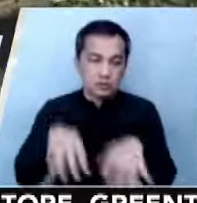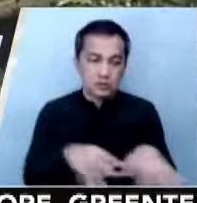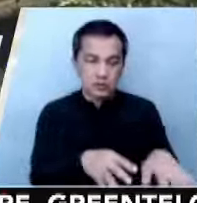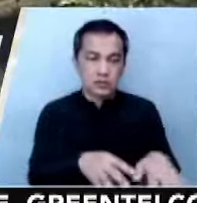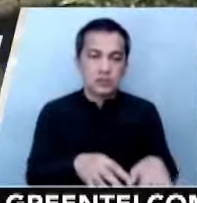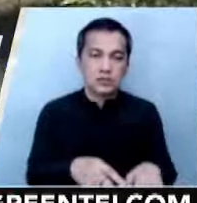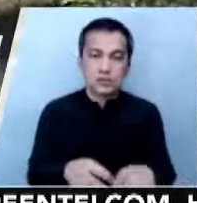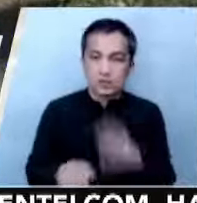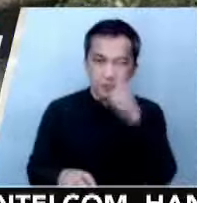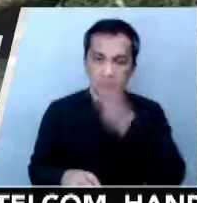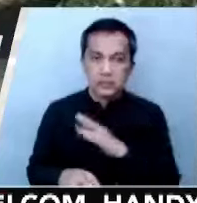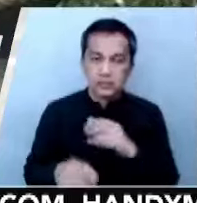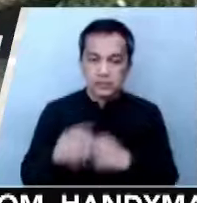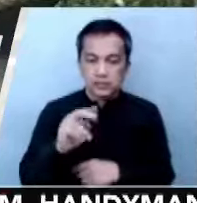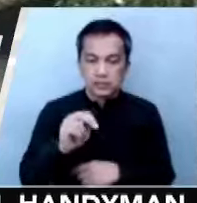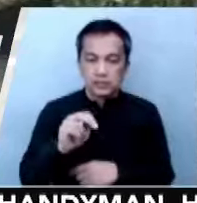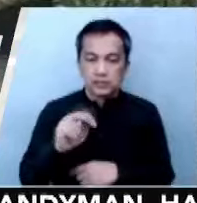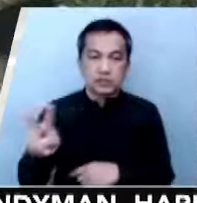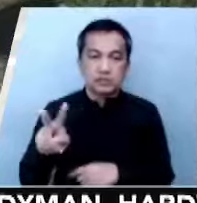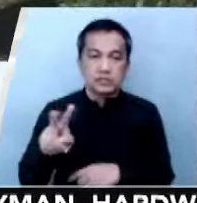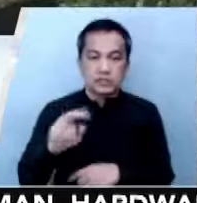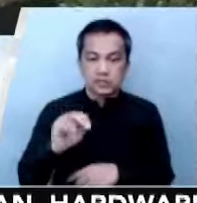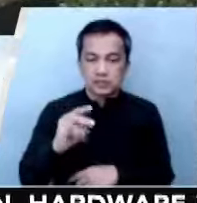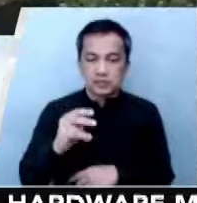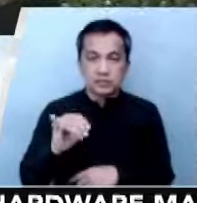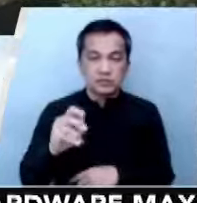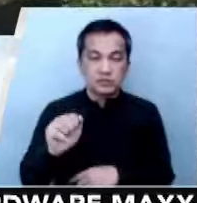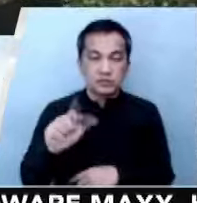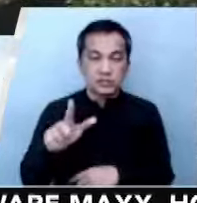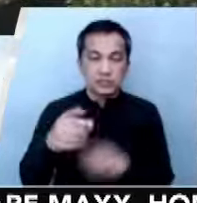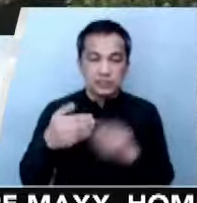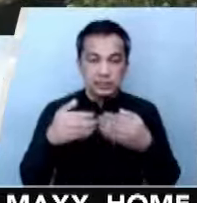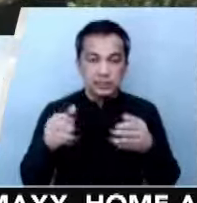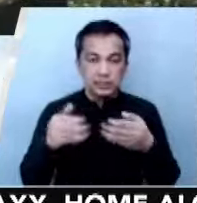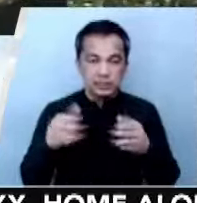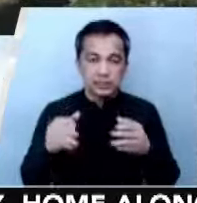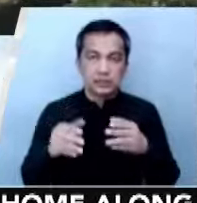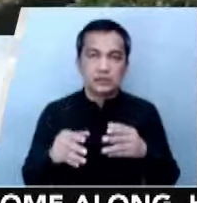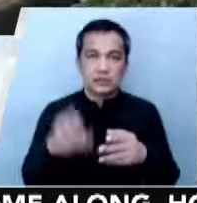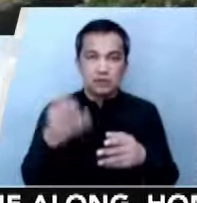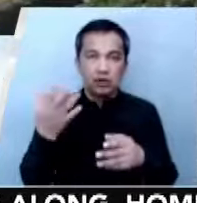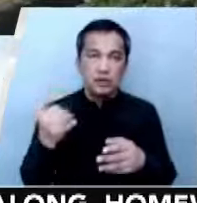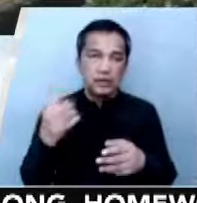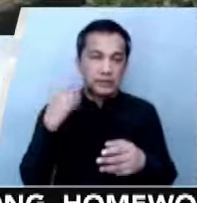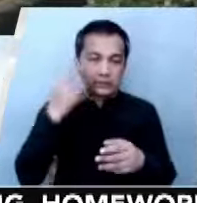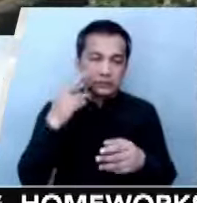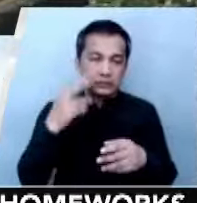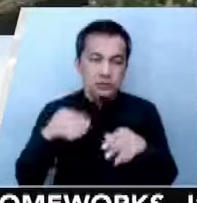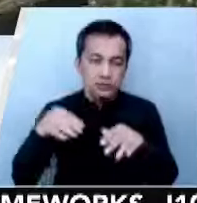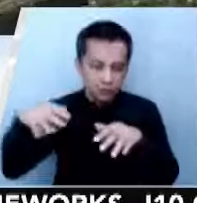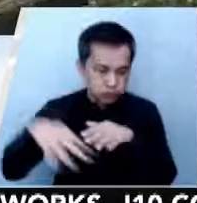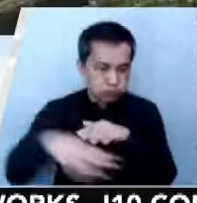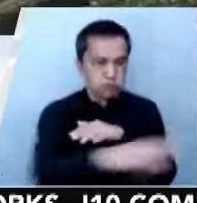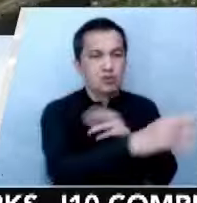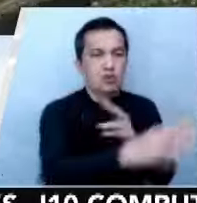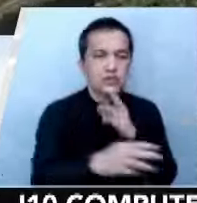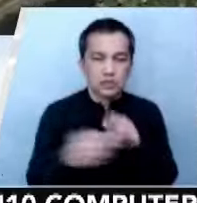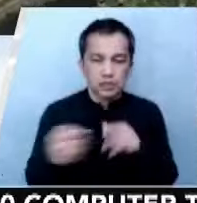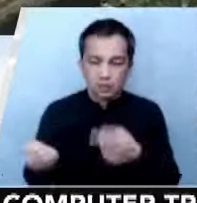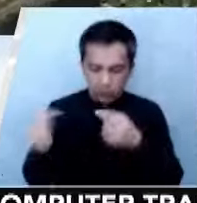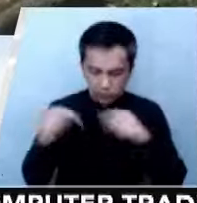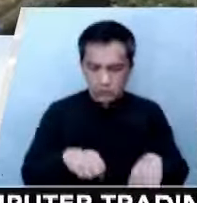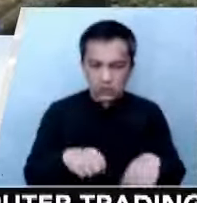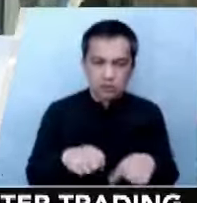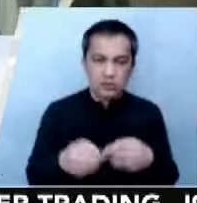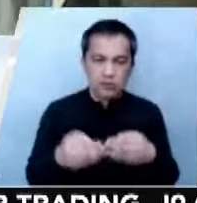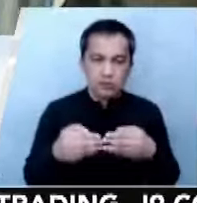Nabotas Navigational Gate, isa po yun sa dahilan kung bakit na ang lahat po ng pressure ng high tide sa amin po napunta. Kaya po sumabog tong